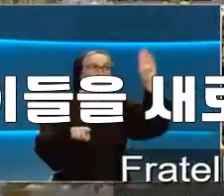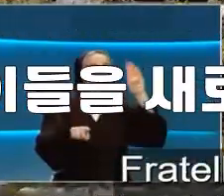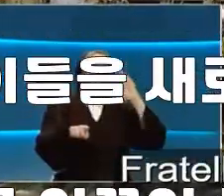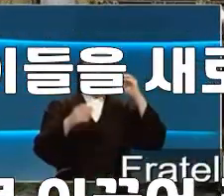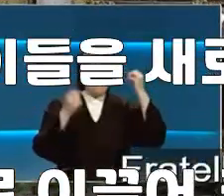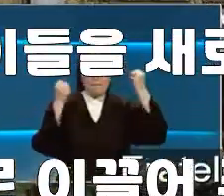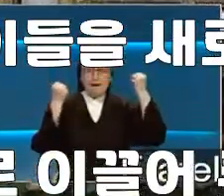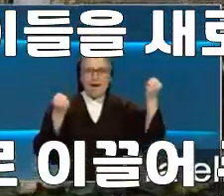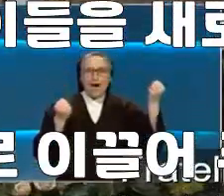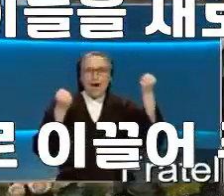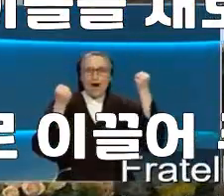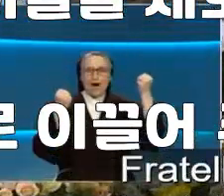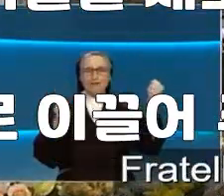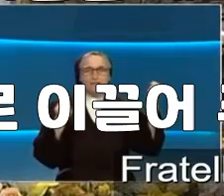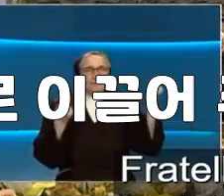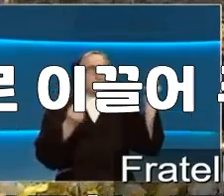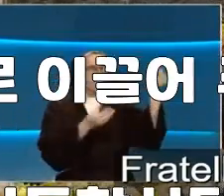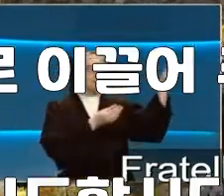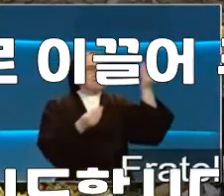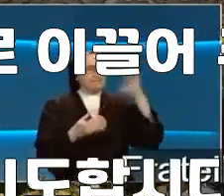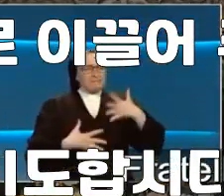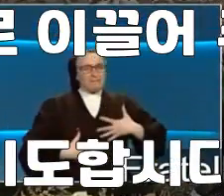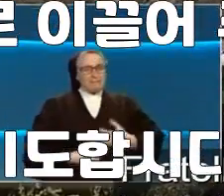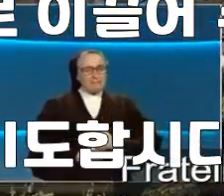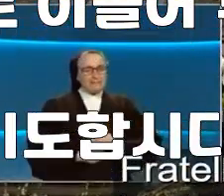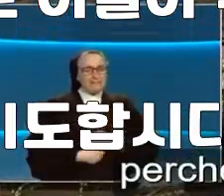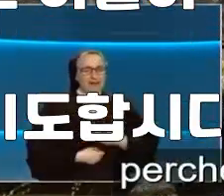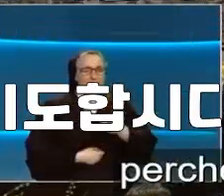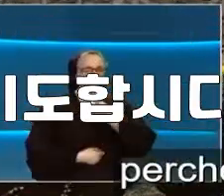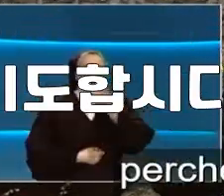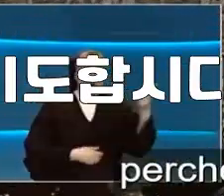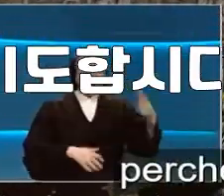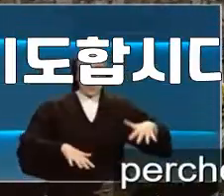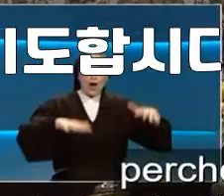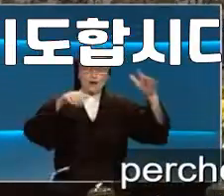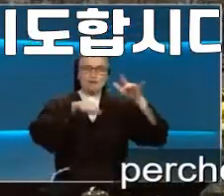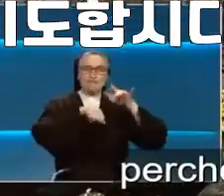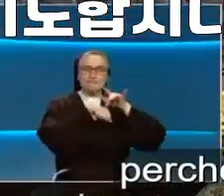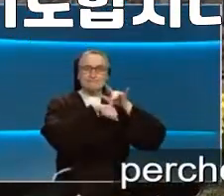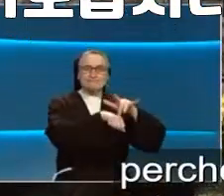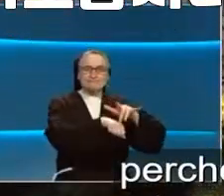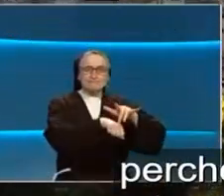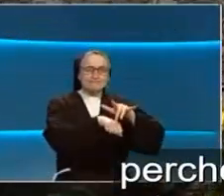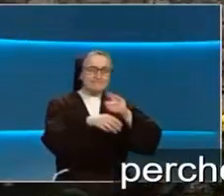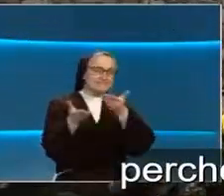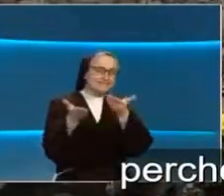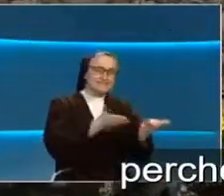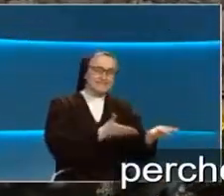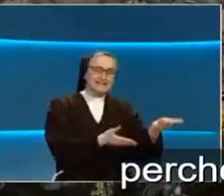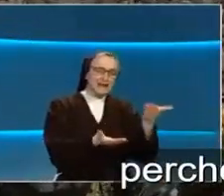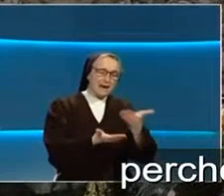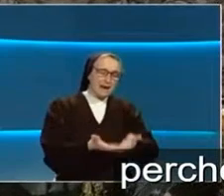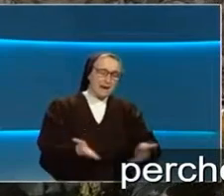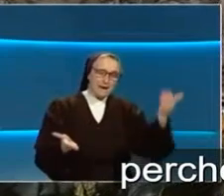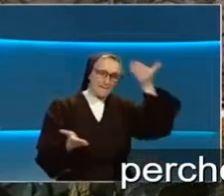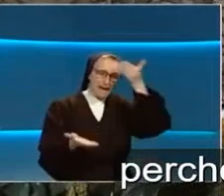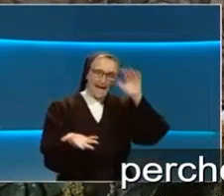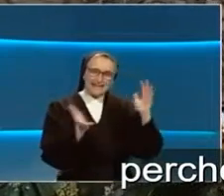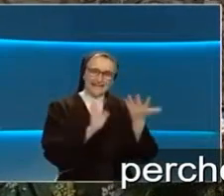Onnipotente, nella sua grande misericordia, li guidi al fonte della rigenerazione.